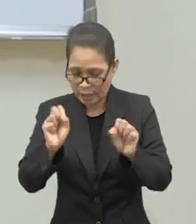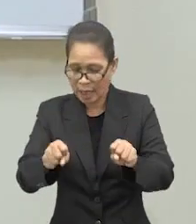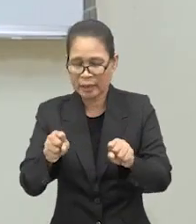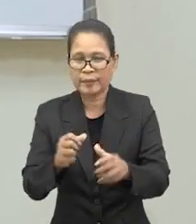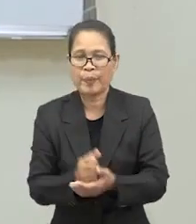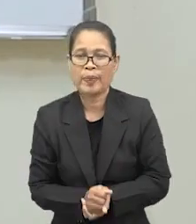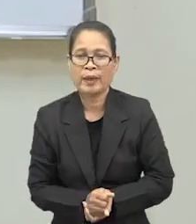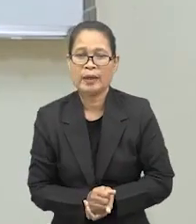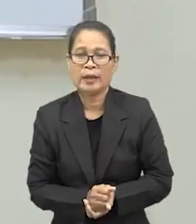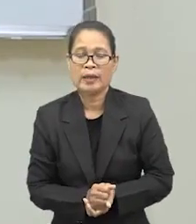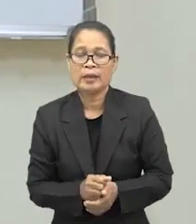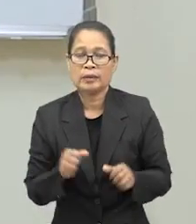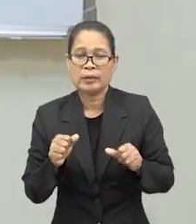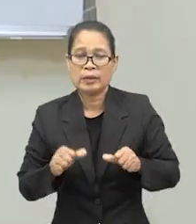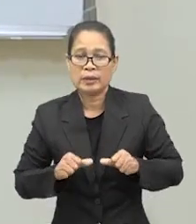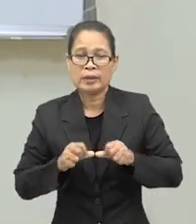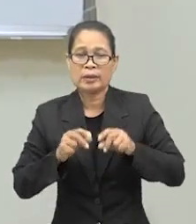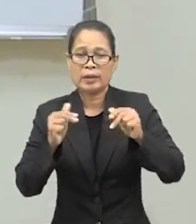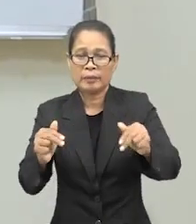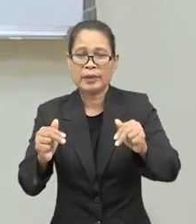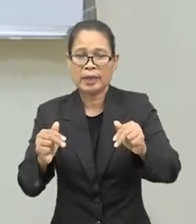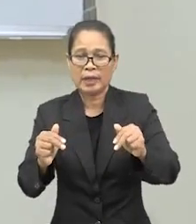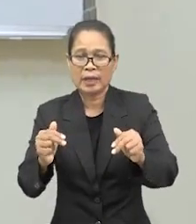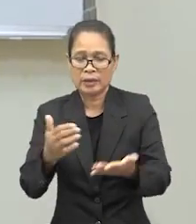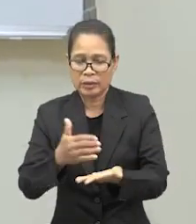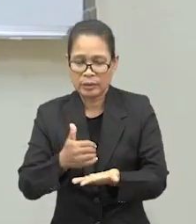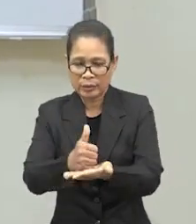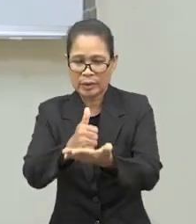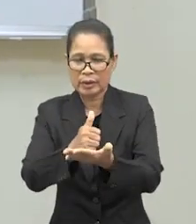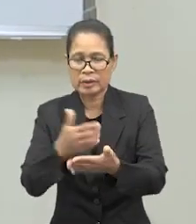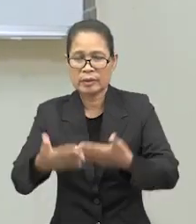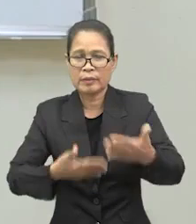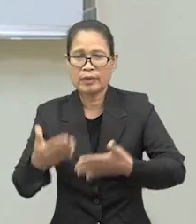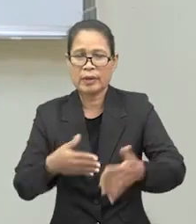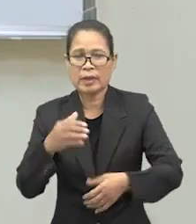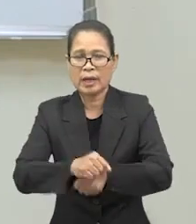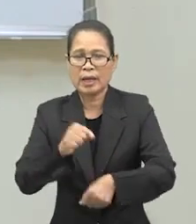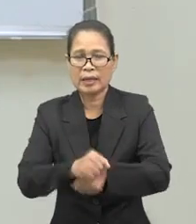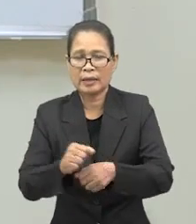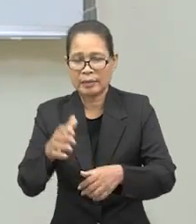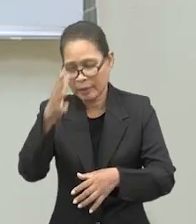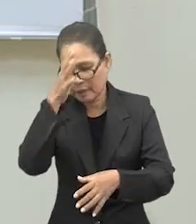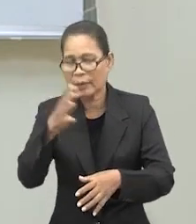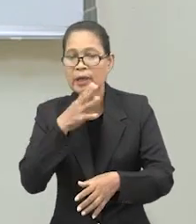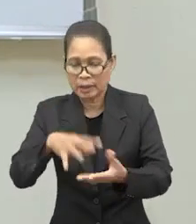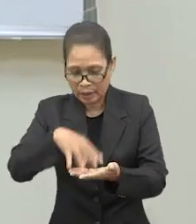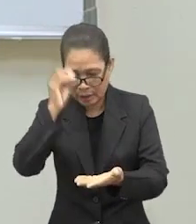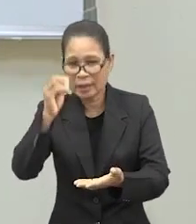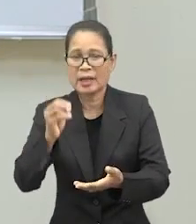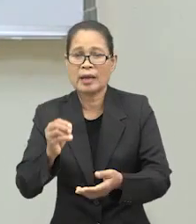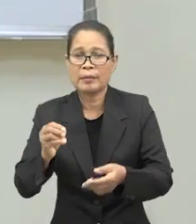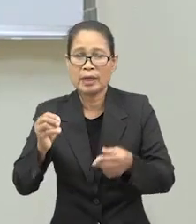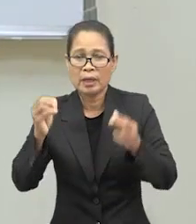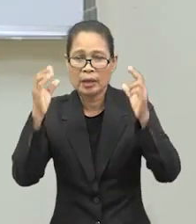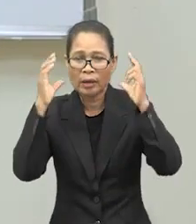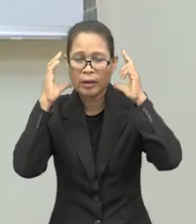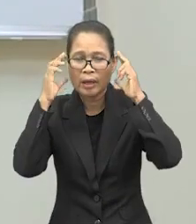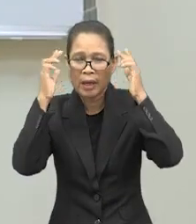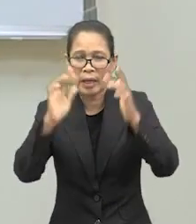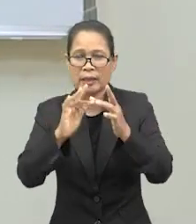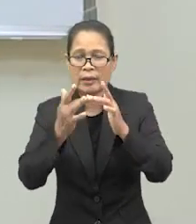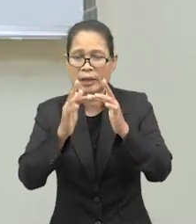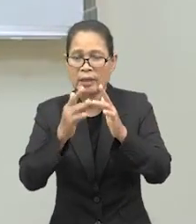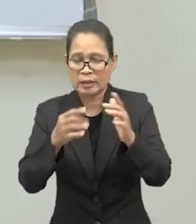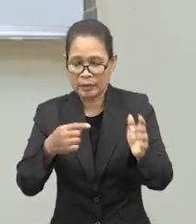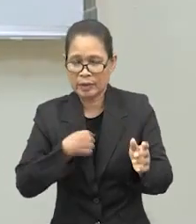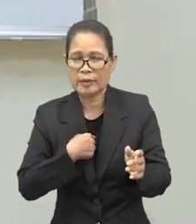để con ái thưa tới bàn tuân tâm nâng ca chui sầm ru ca nghe pa mặn nâng ca riêng tam